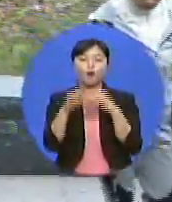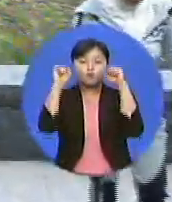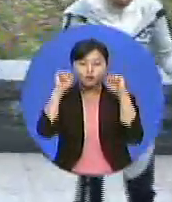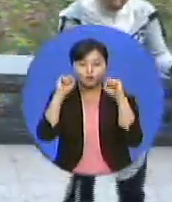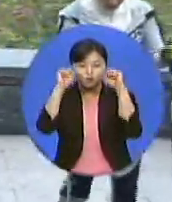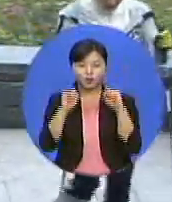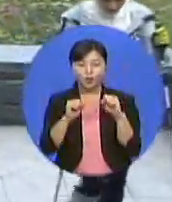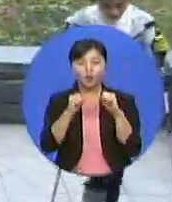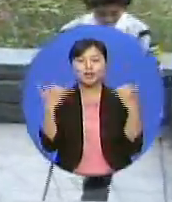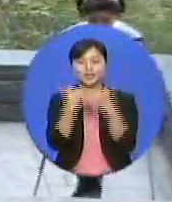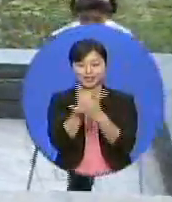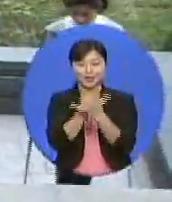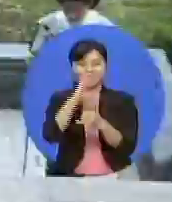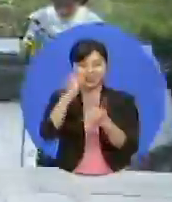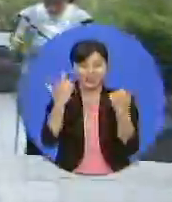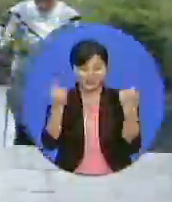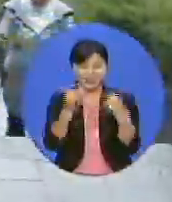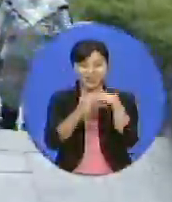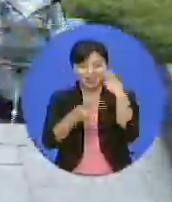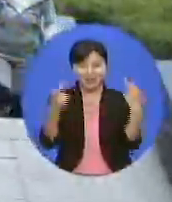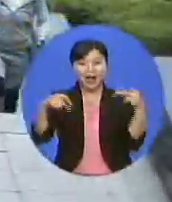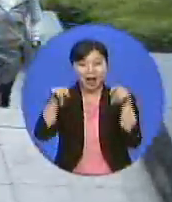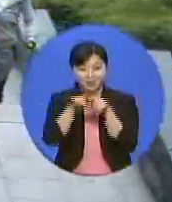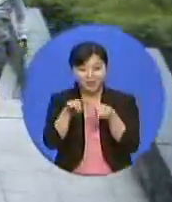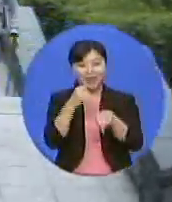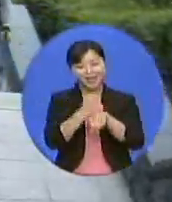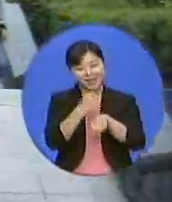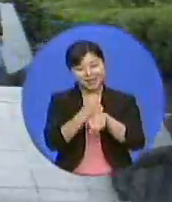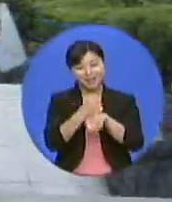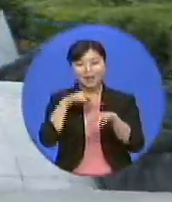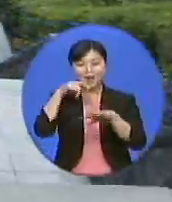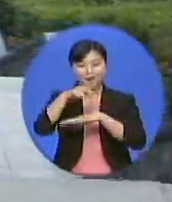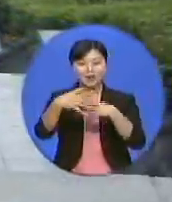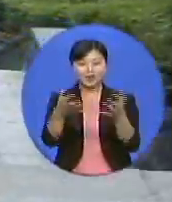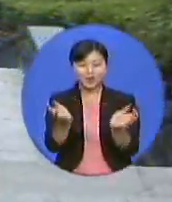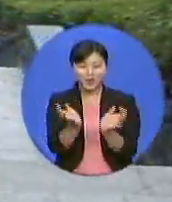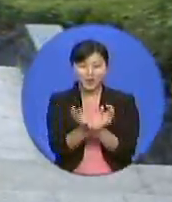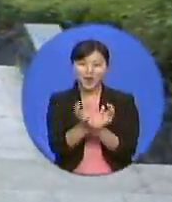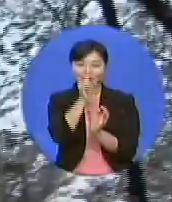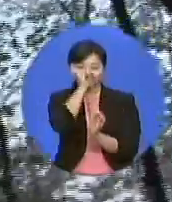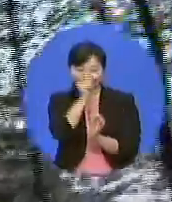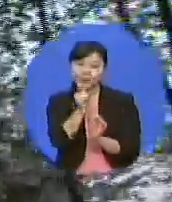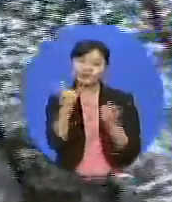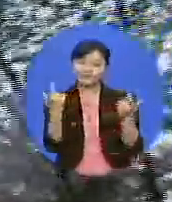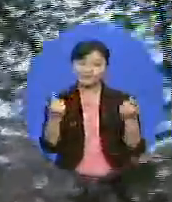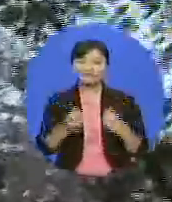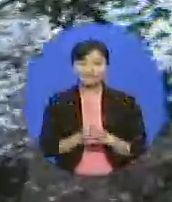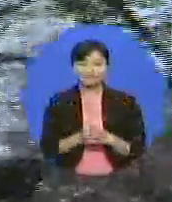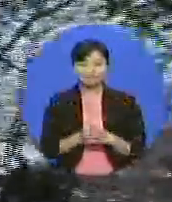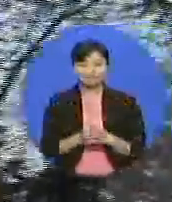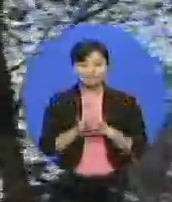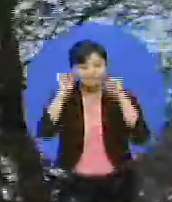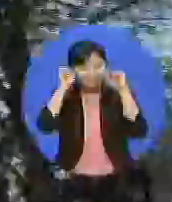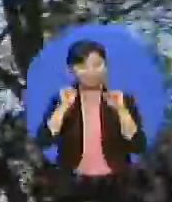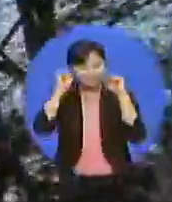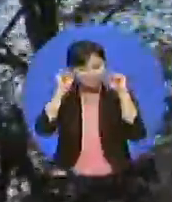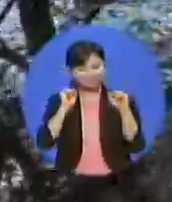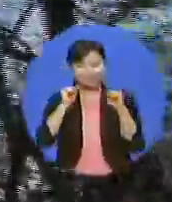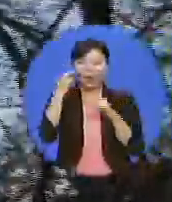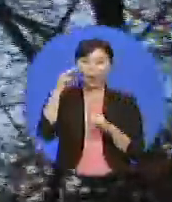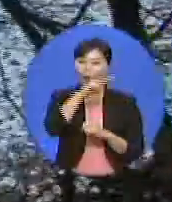사람들. 자연과 함께할 수 있는 걷기 동호회만의 매력이 아닐까? 운동을 하며 즐기는